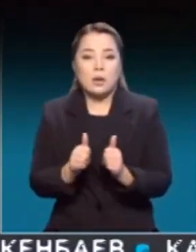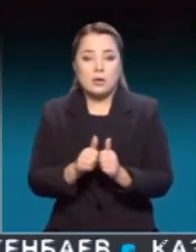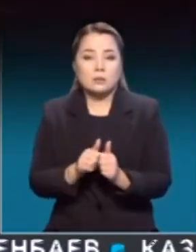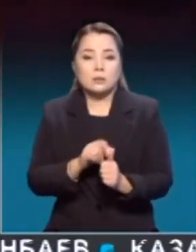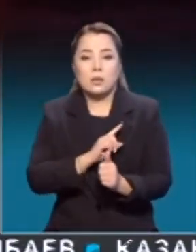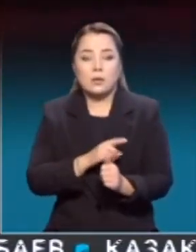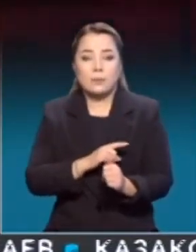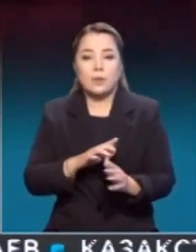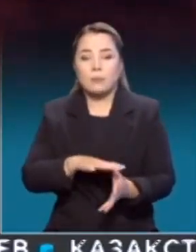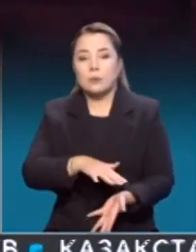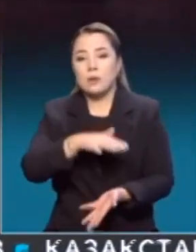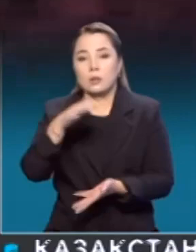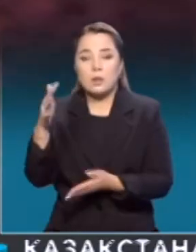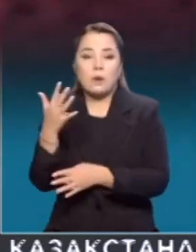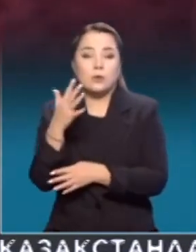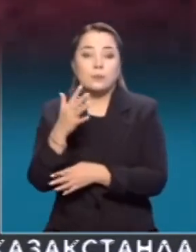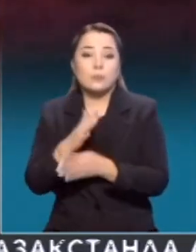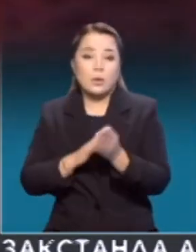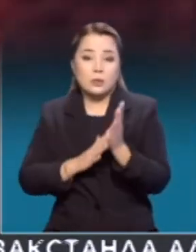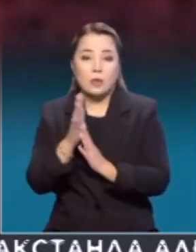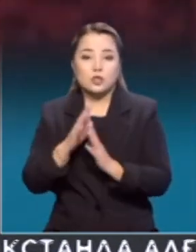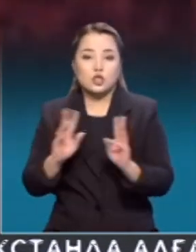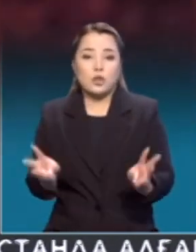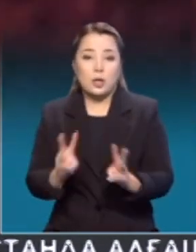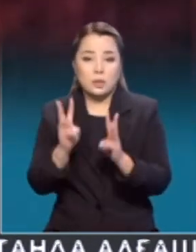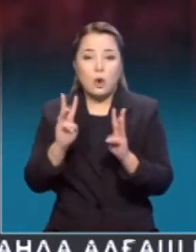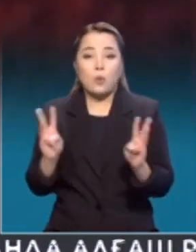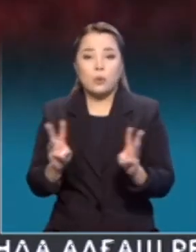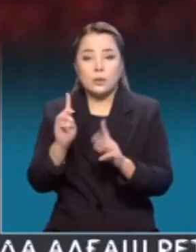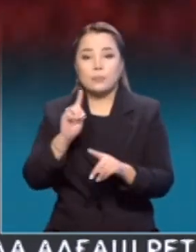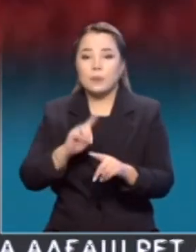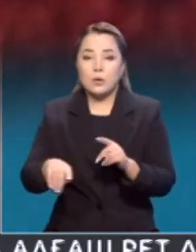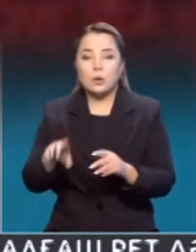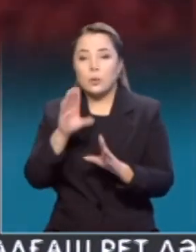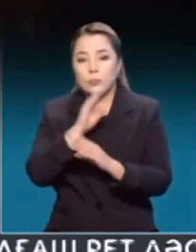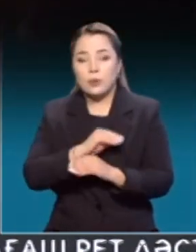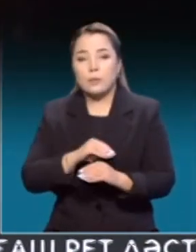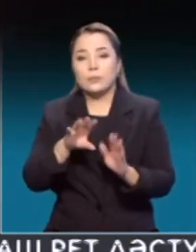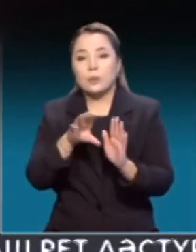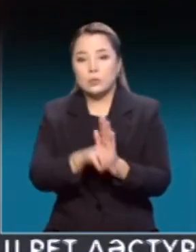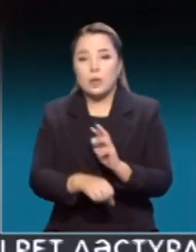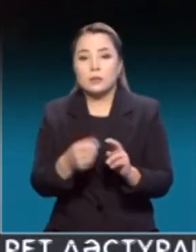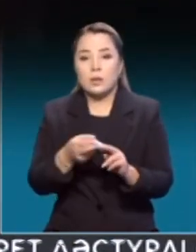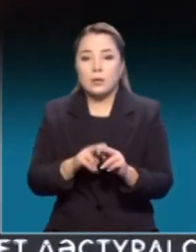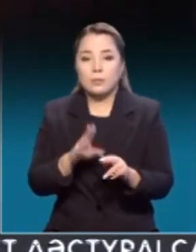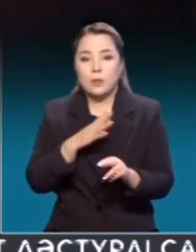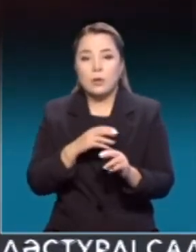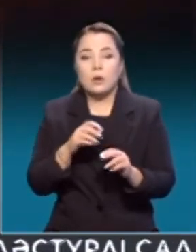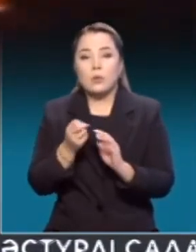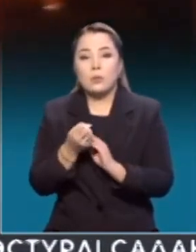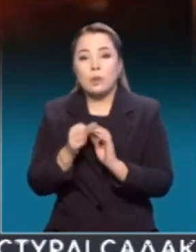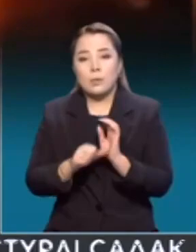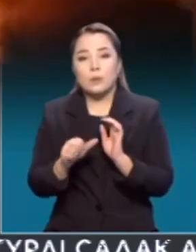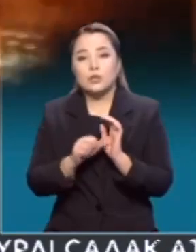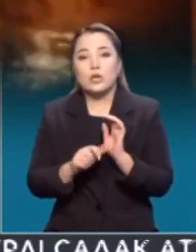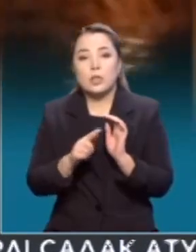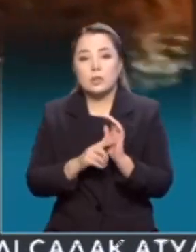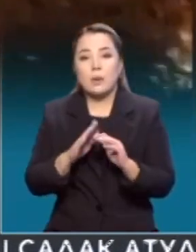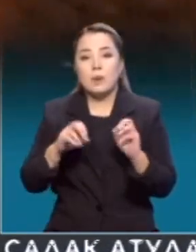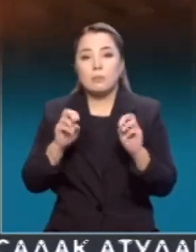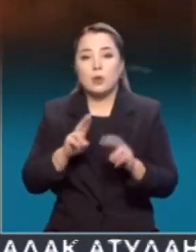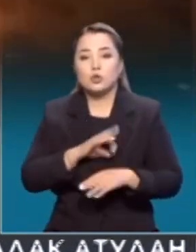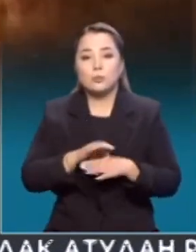қалың қамшанған. Оқиға орнына келген өрт сөндірушілер отты дер кезінде сөндірді. 12 техника мен 67 маман жұмыс істеген.